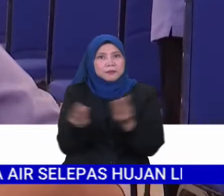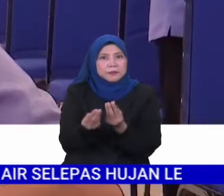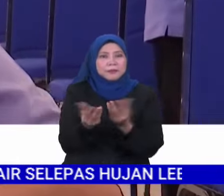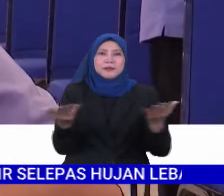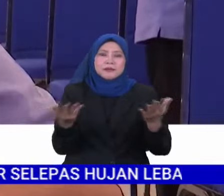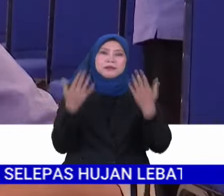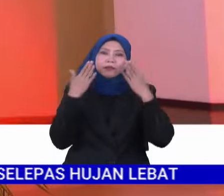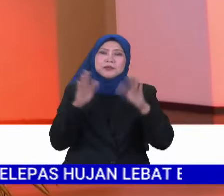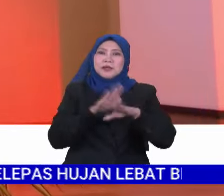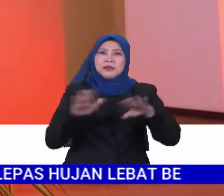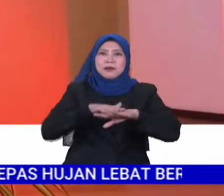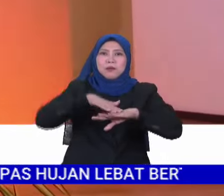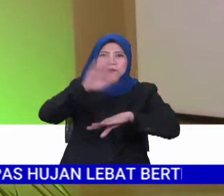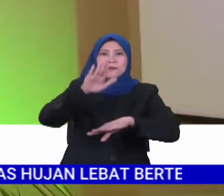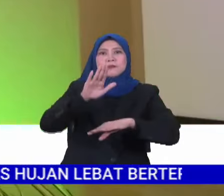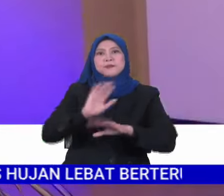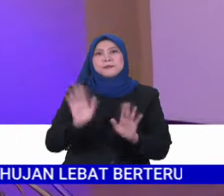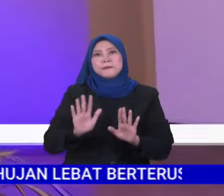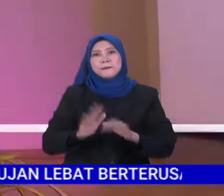tidak melebihi